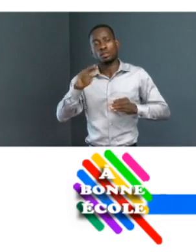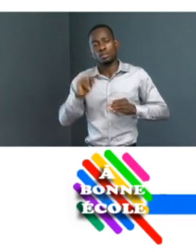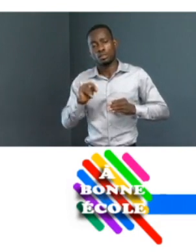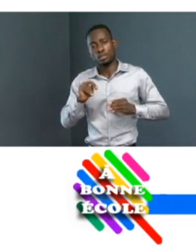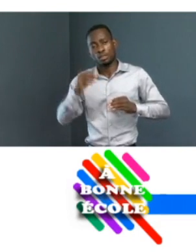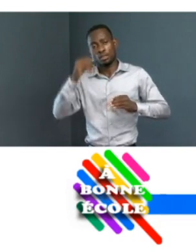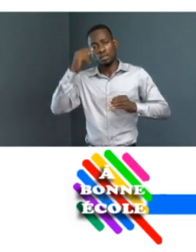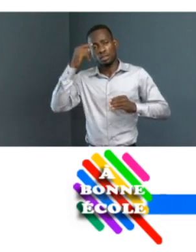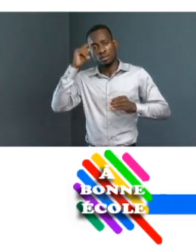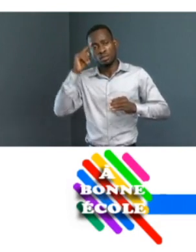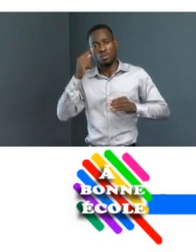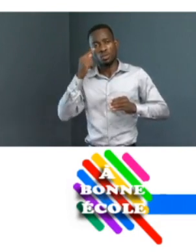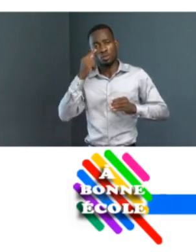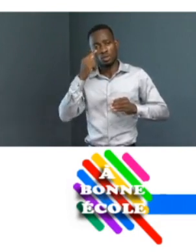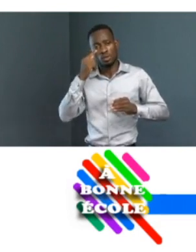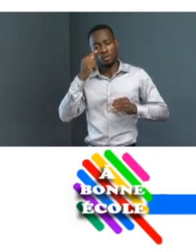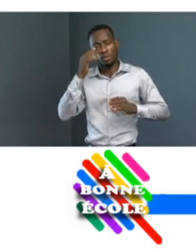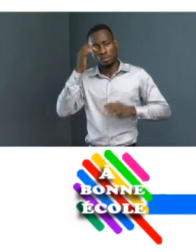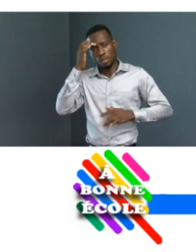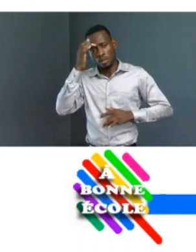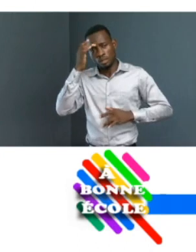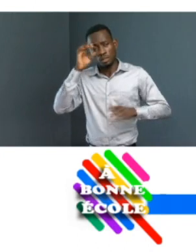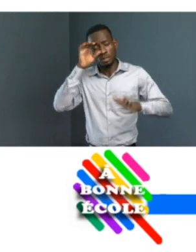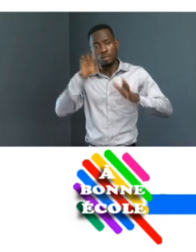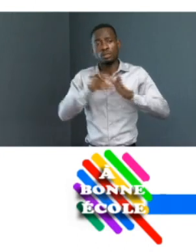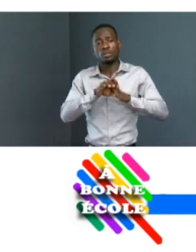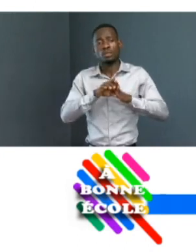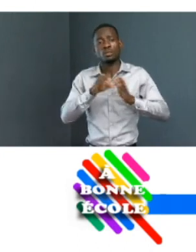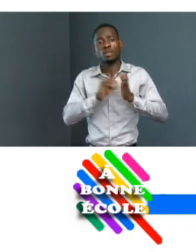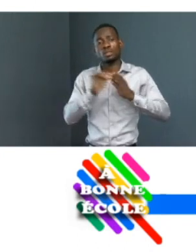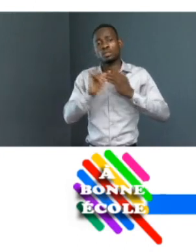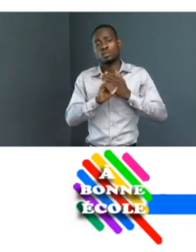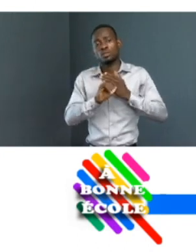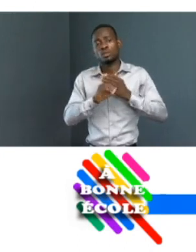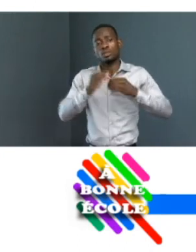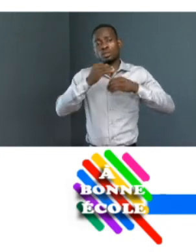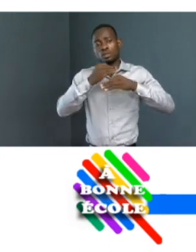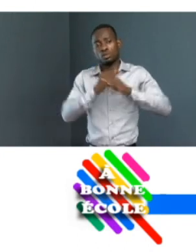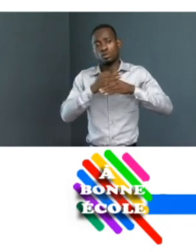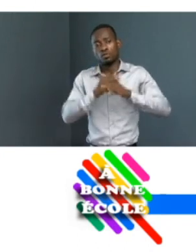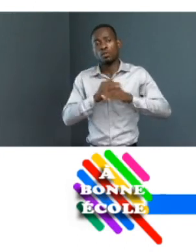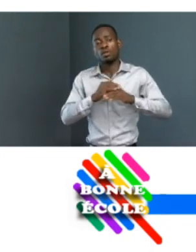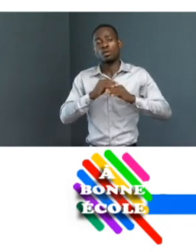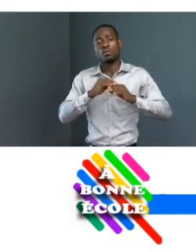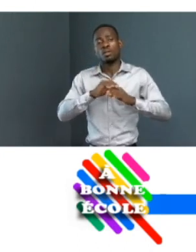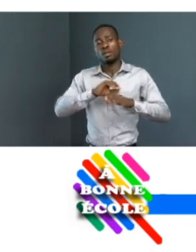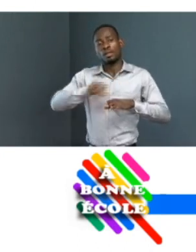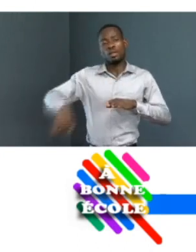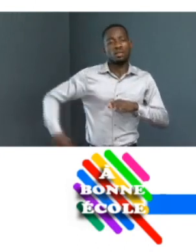Pour l'œil presbyte, l'image des objets se forme en arrière de la rétine.